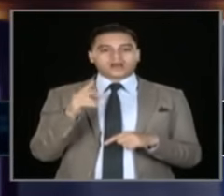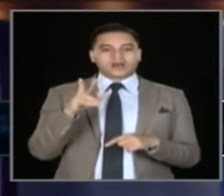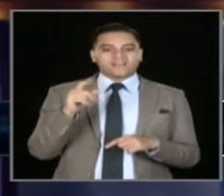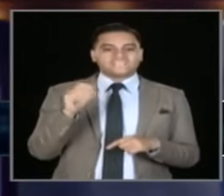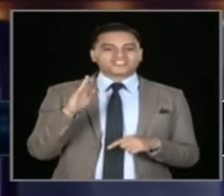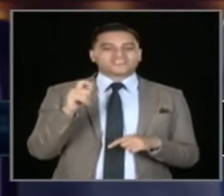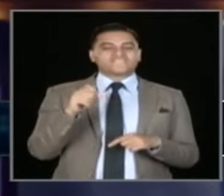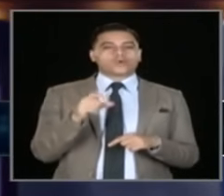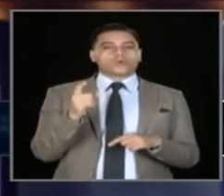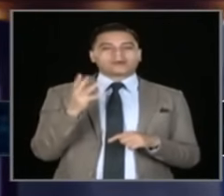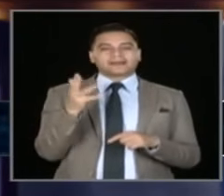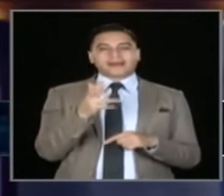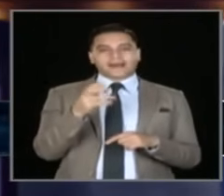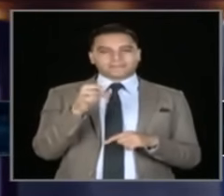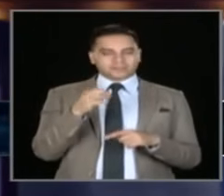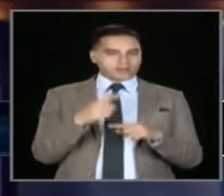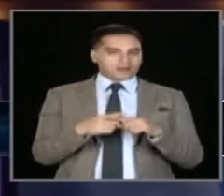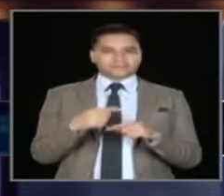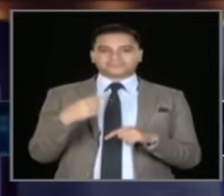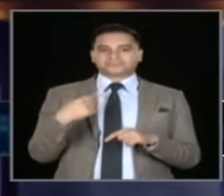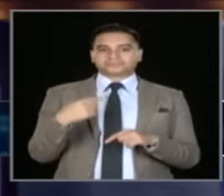غلط. من هو ملحن أغنية صفيني مرة؟